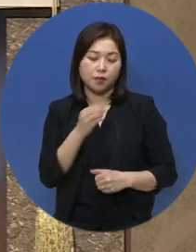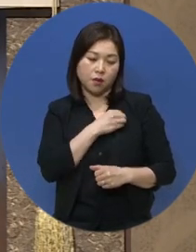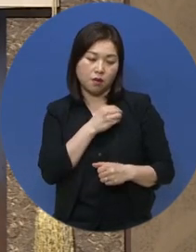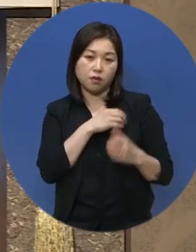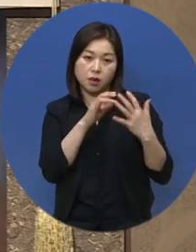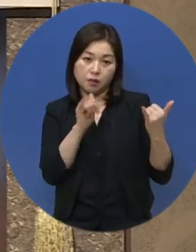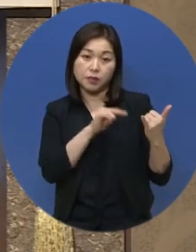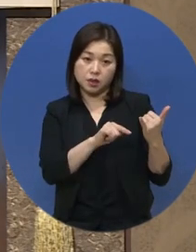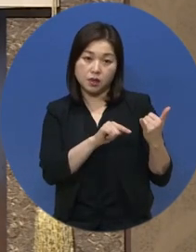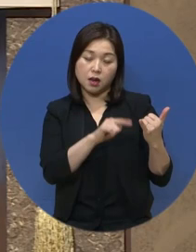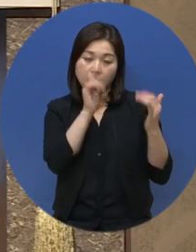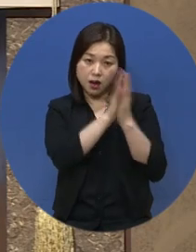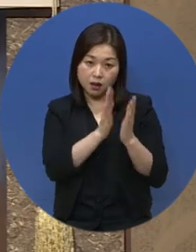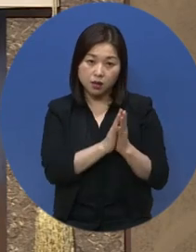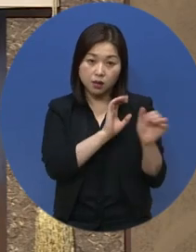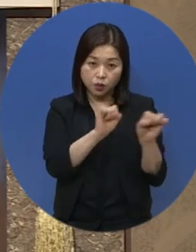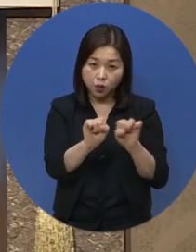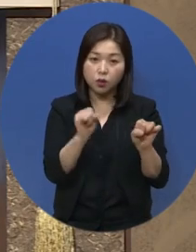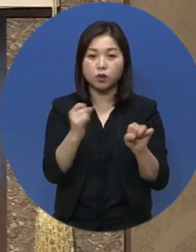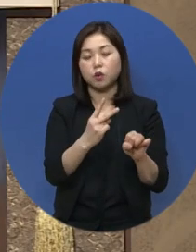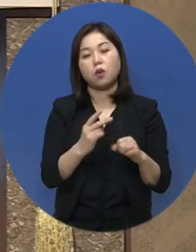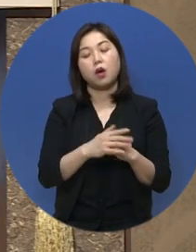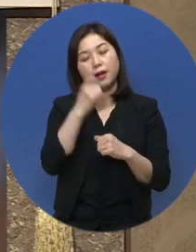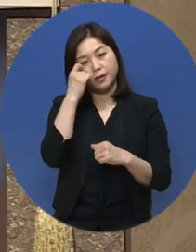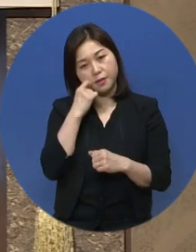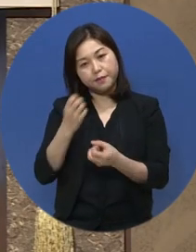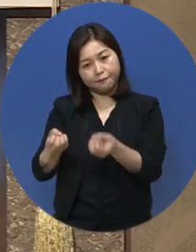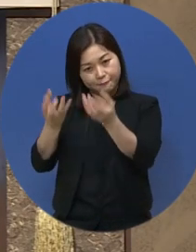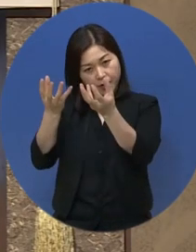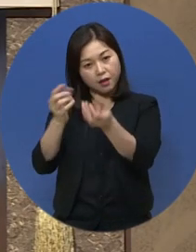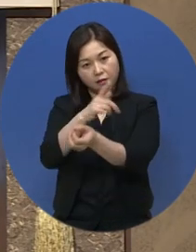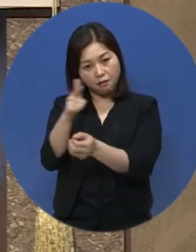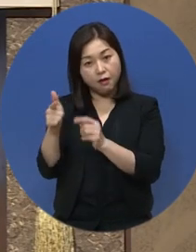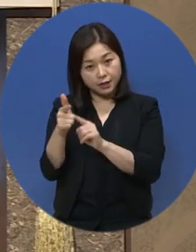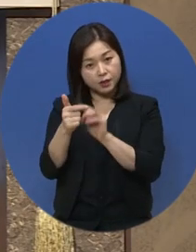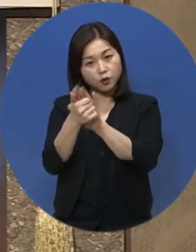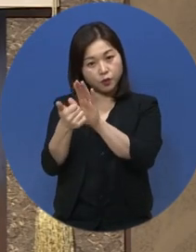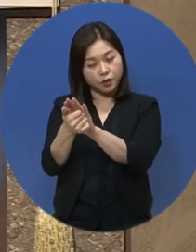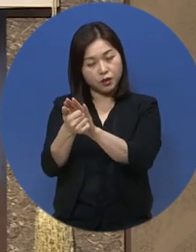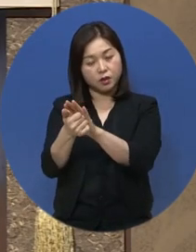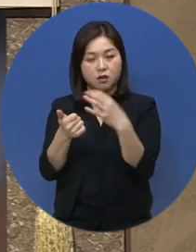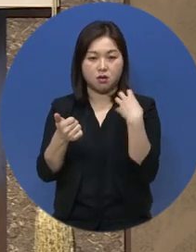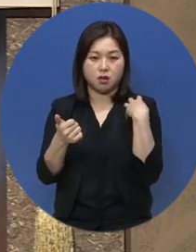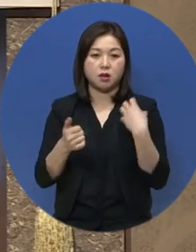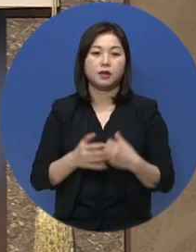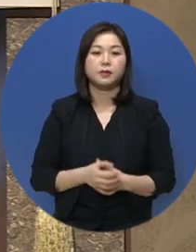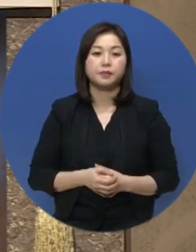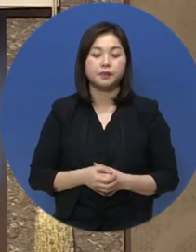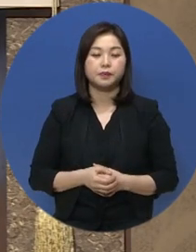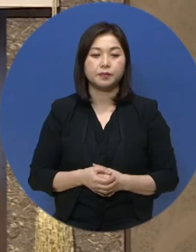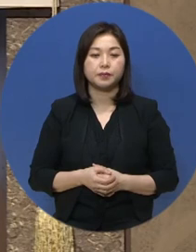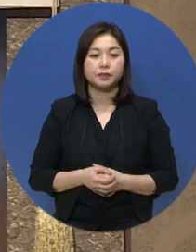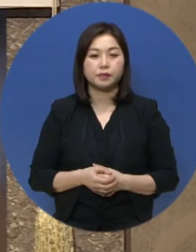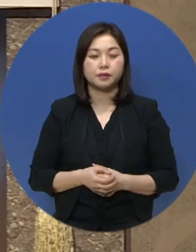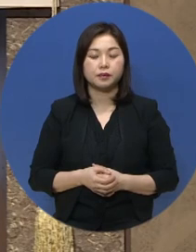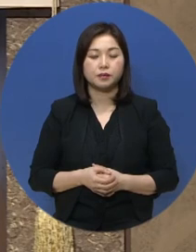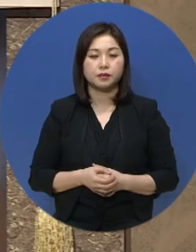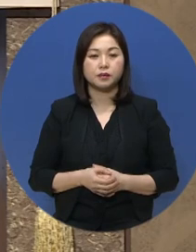활동하는 것뿐만 아니라 뭐 애경사라든지 저희가 그분들을 좀 돕는 역할들을 하고 있는데 최근에 이제